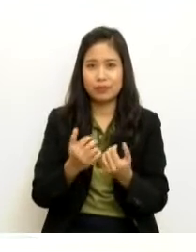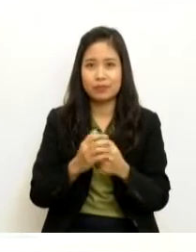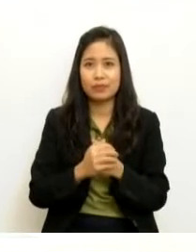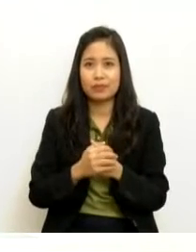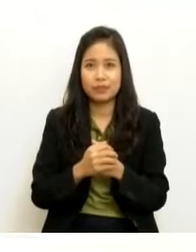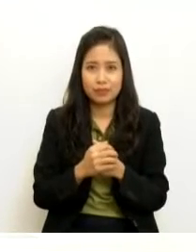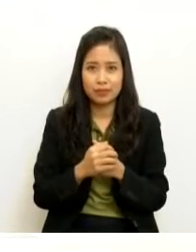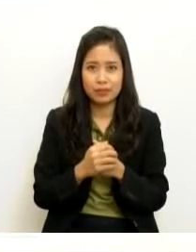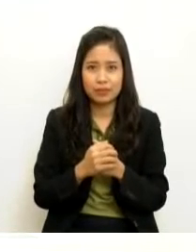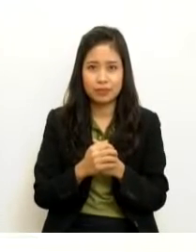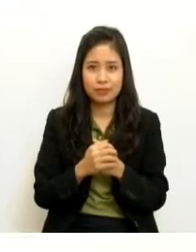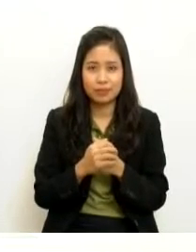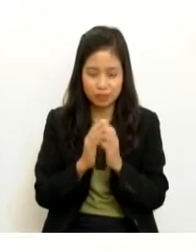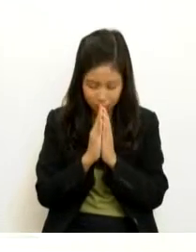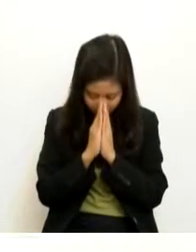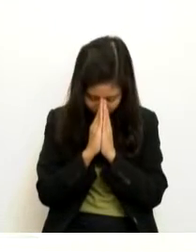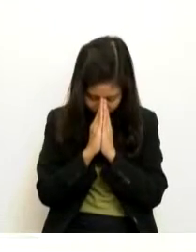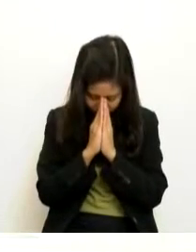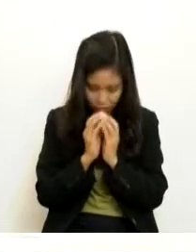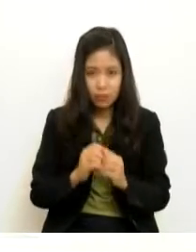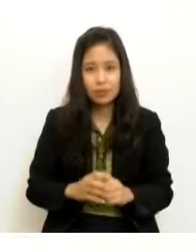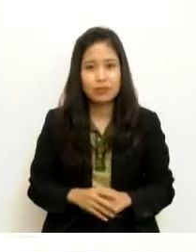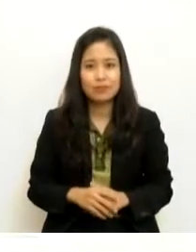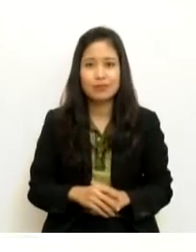ท่านี้ครับสวัสดีครับ